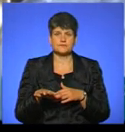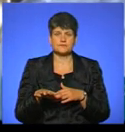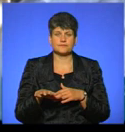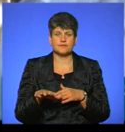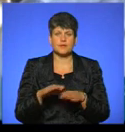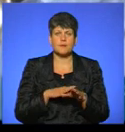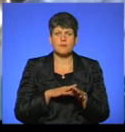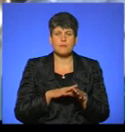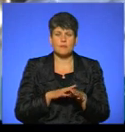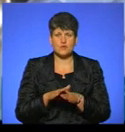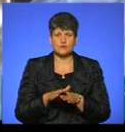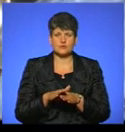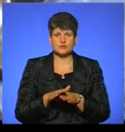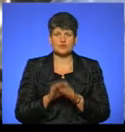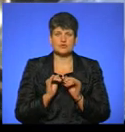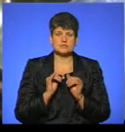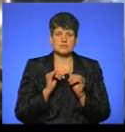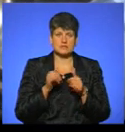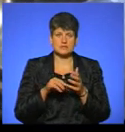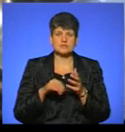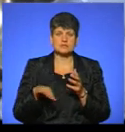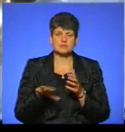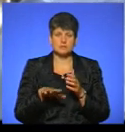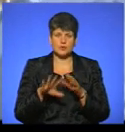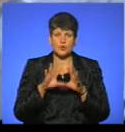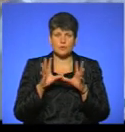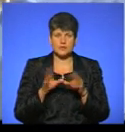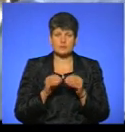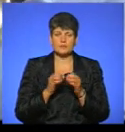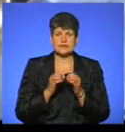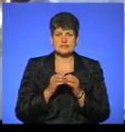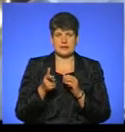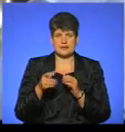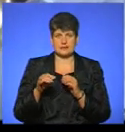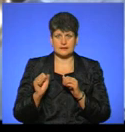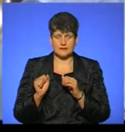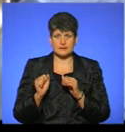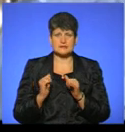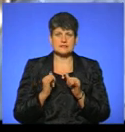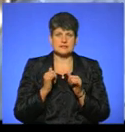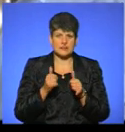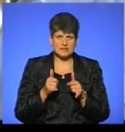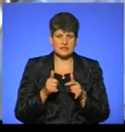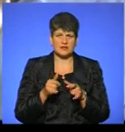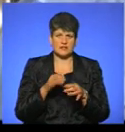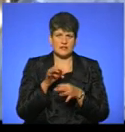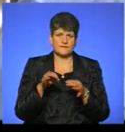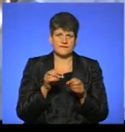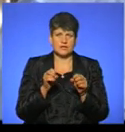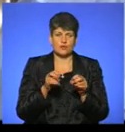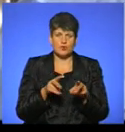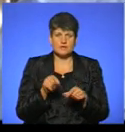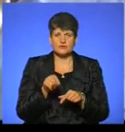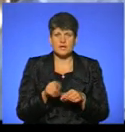повністю налита земельна ділянка десь об'ємом приблизно 10 гектарів, вона залита цими відходами. І вона має такий